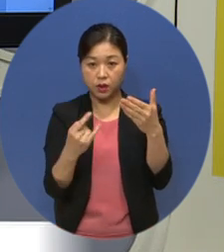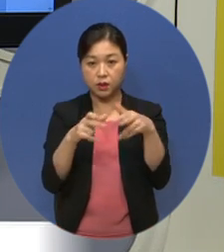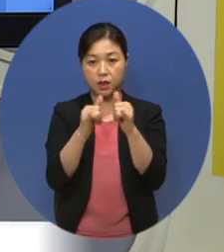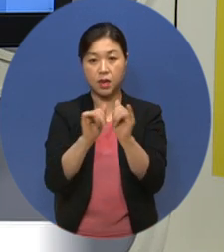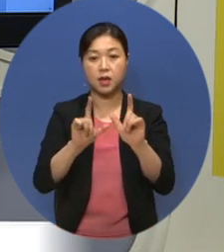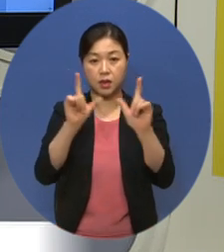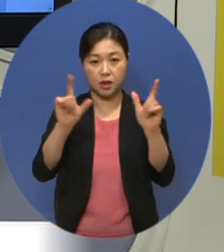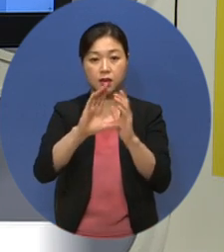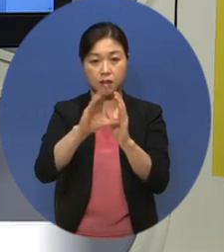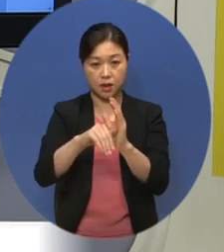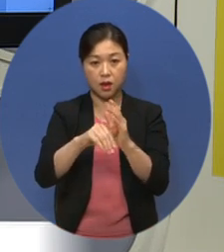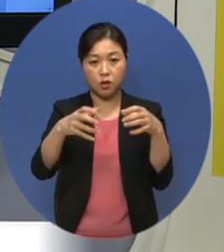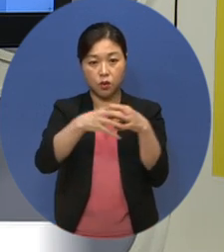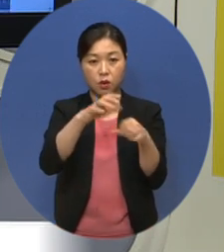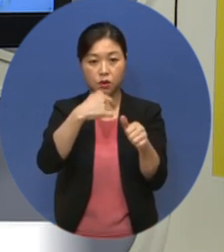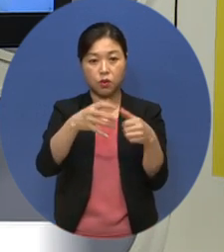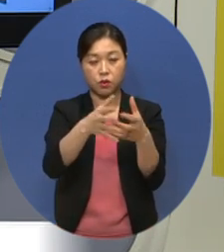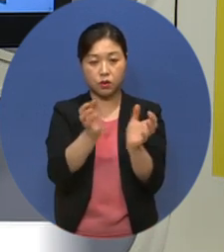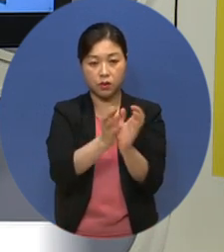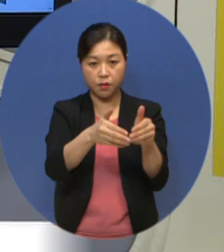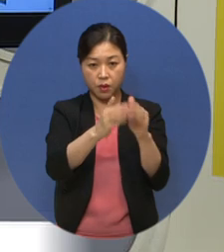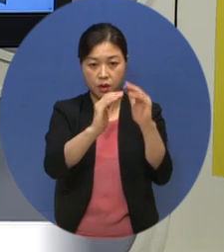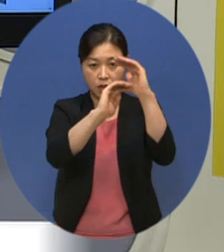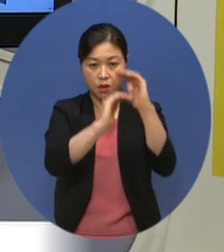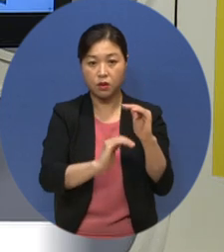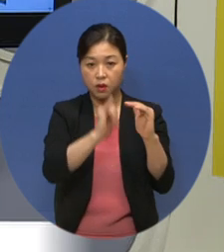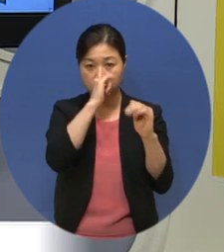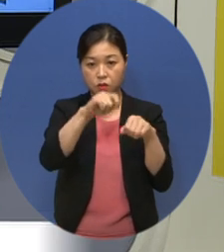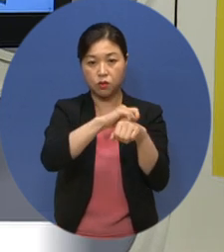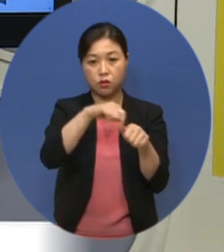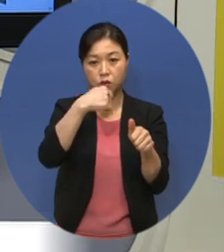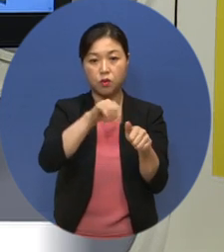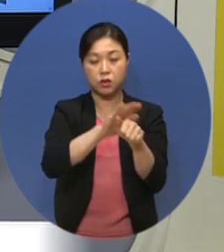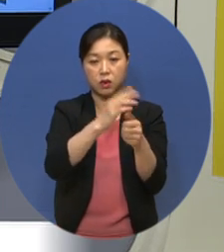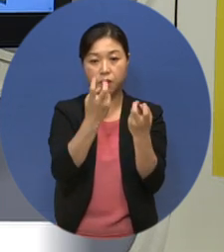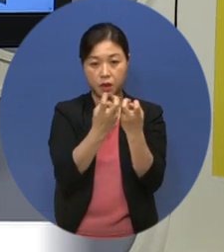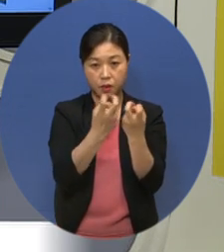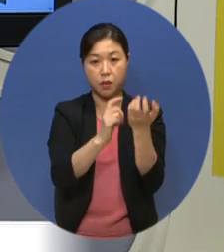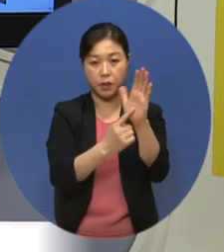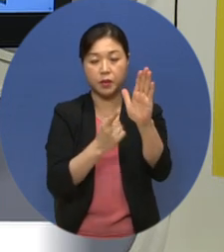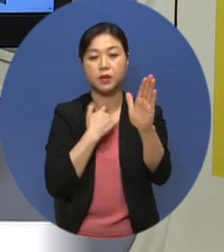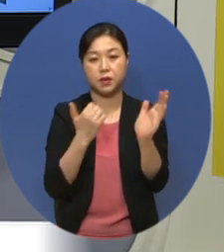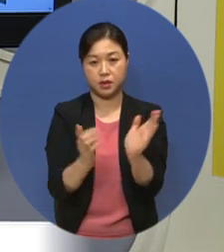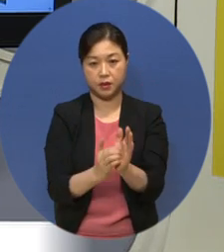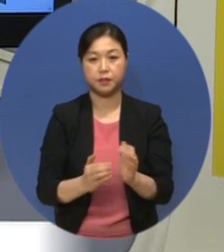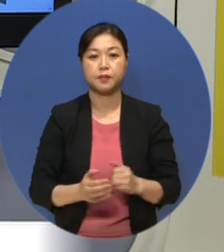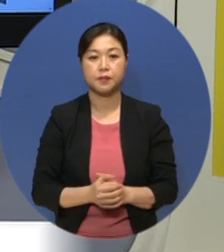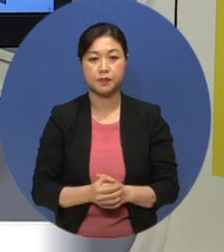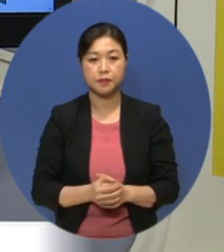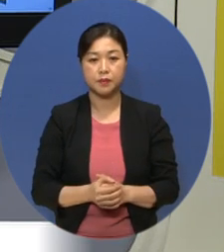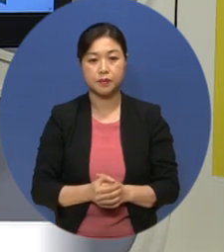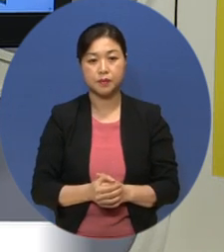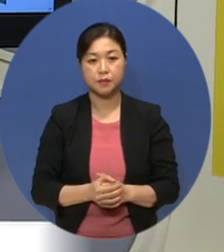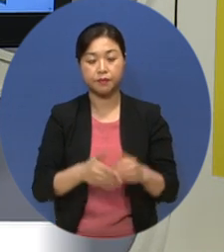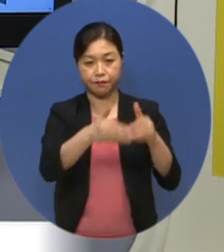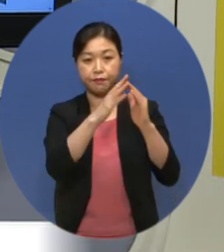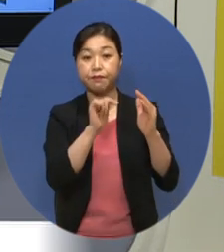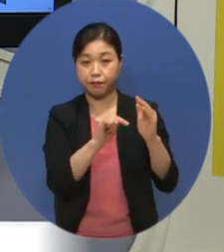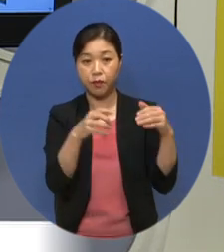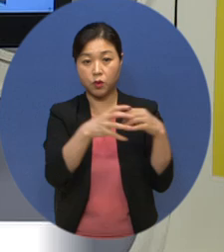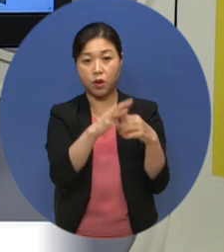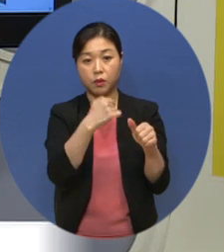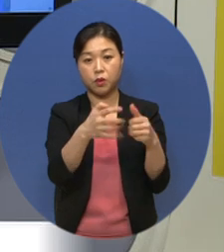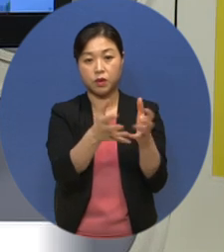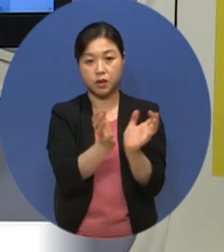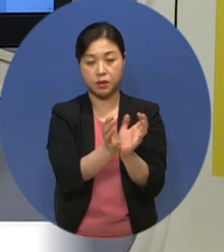통합교육 임신설 내용을 담은 특수교육 지원 방안 을 발표한 바 있습니다 신설되는 통합교육